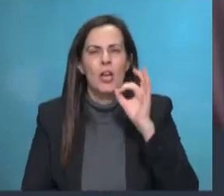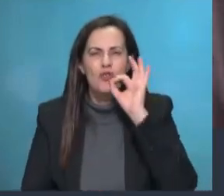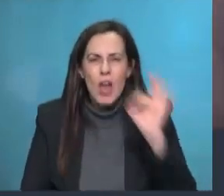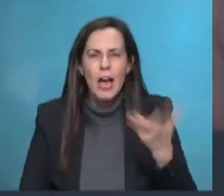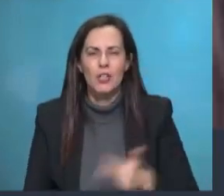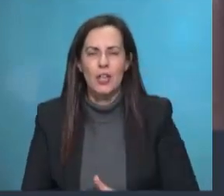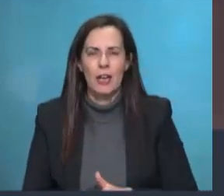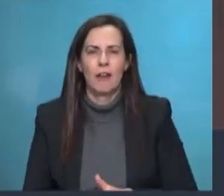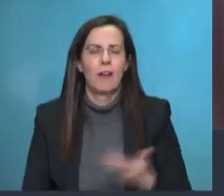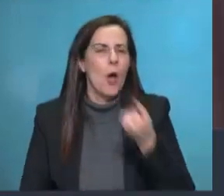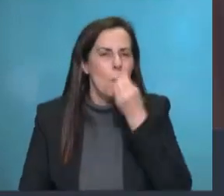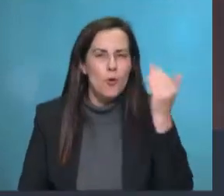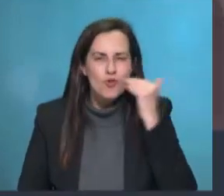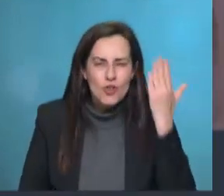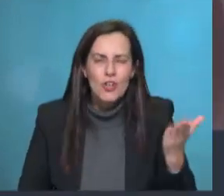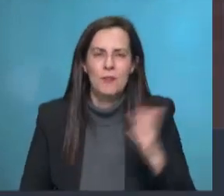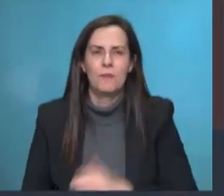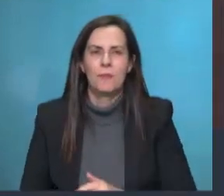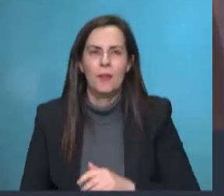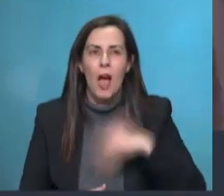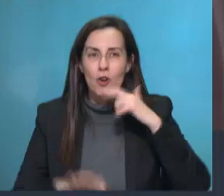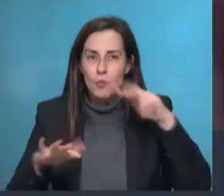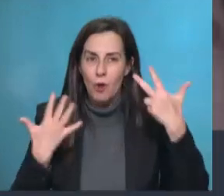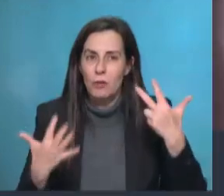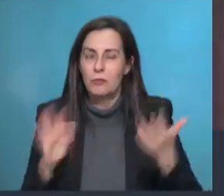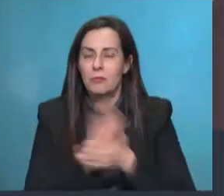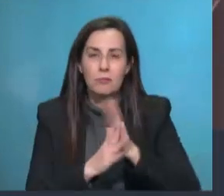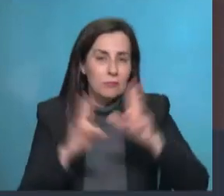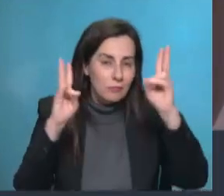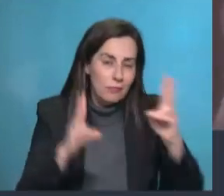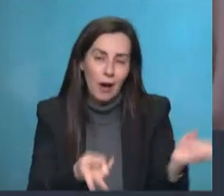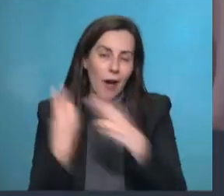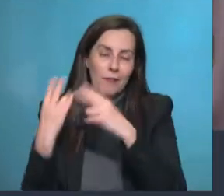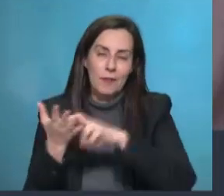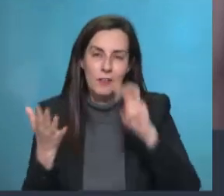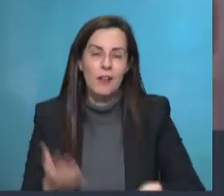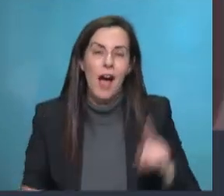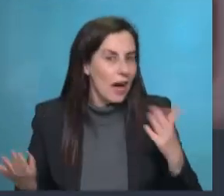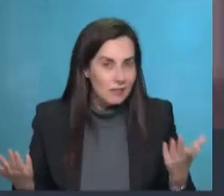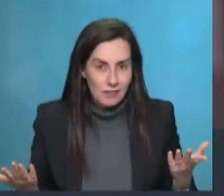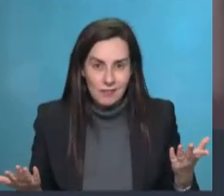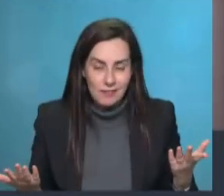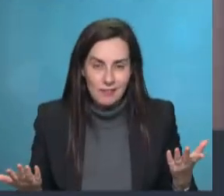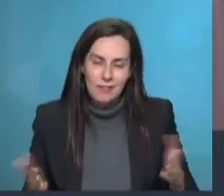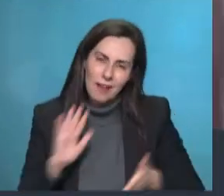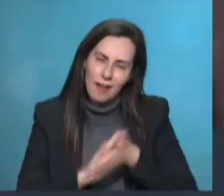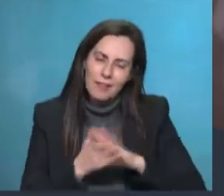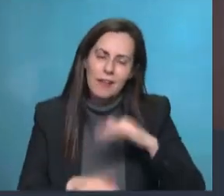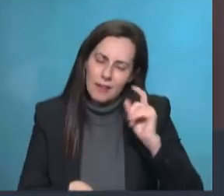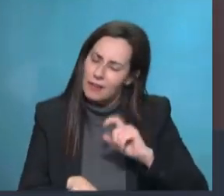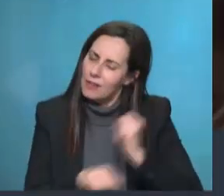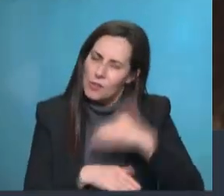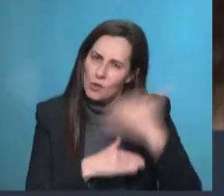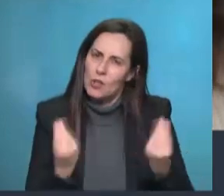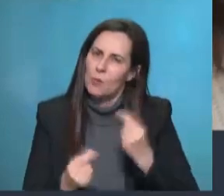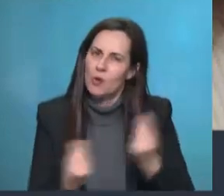צ'רצ'יל ג'ורג' בוש אחרי שמונה שנים סגרו את הבסטה חזרו הביתה אז די הגיע הזמן לעשות סו ולנסות